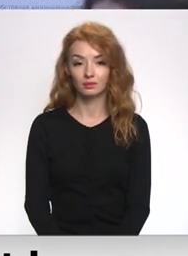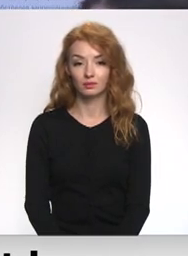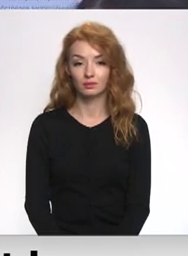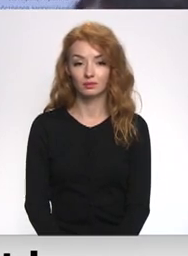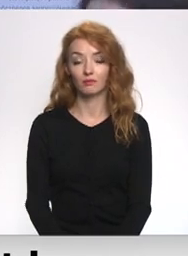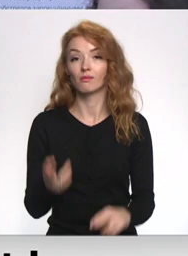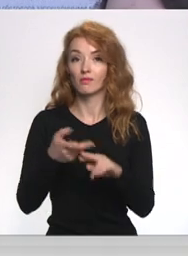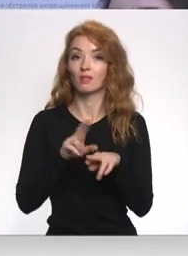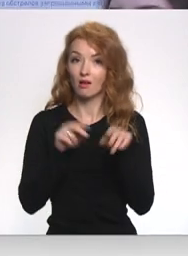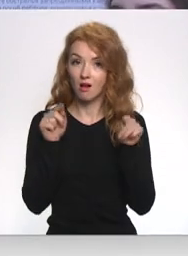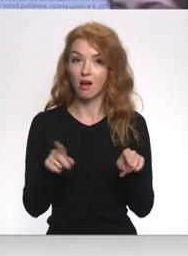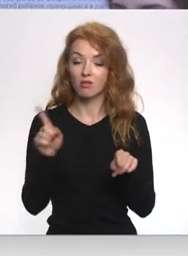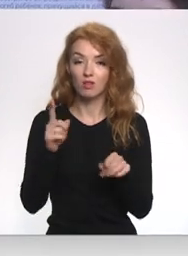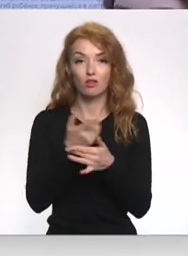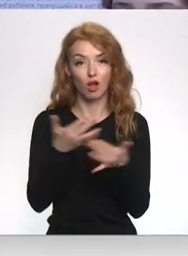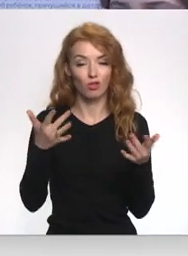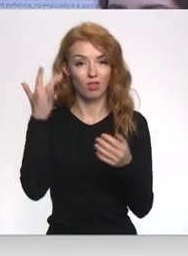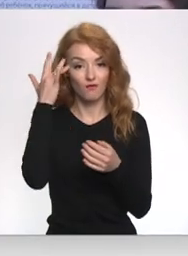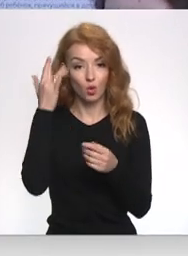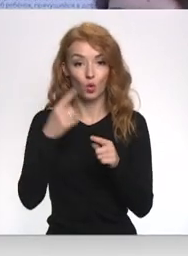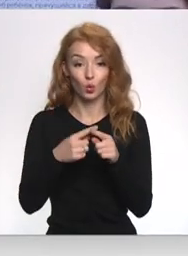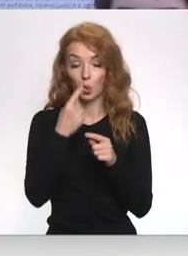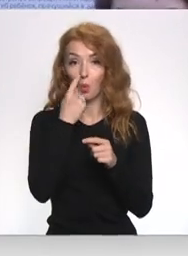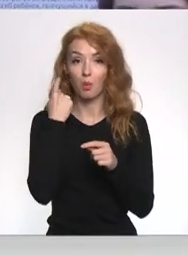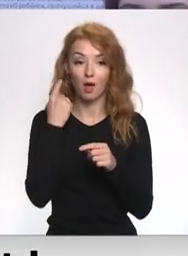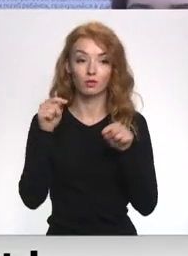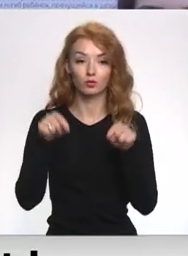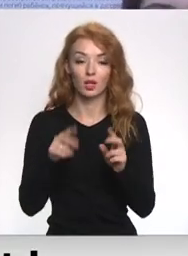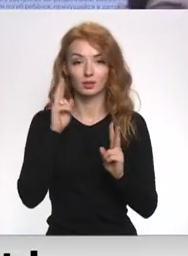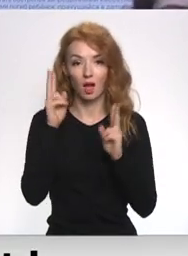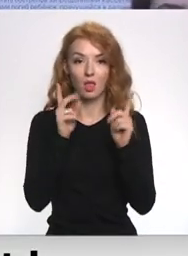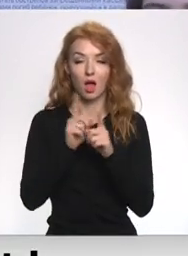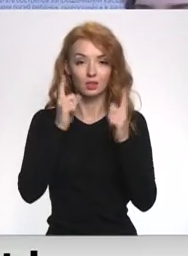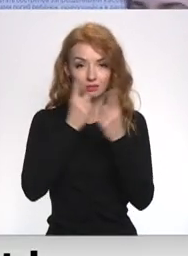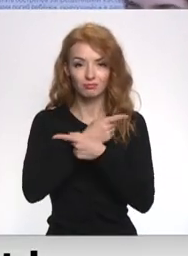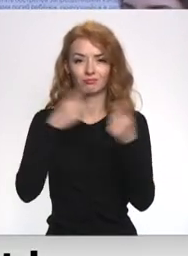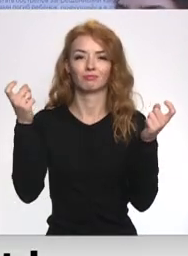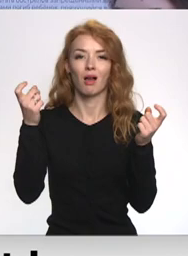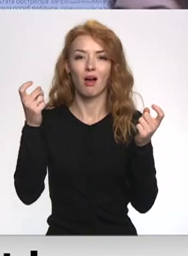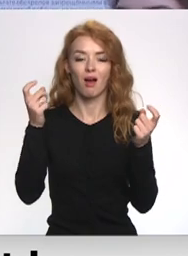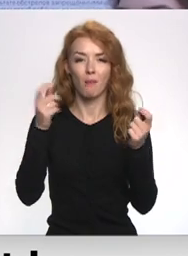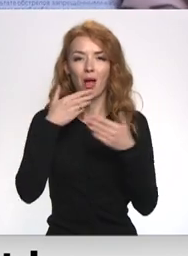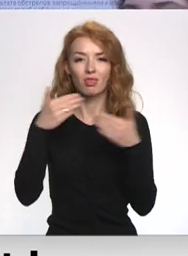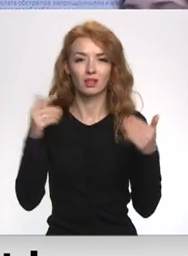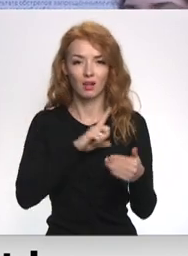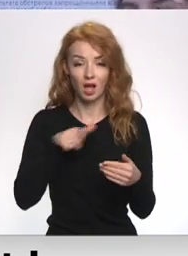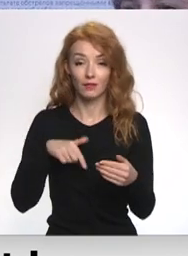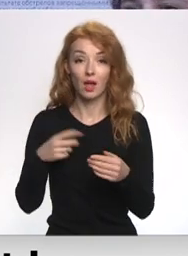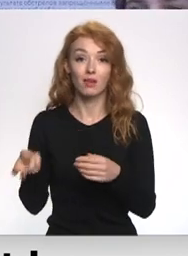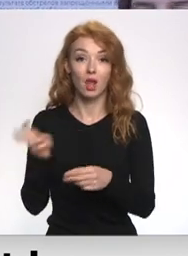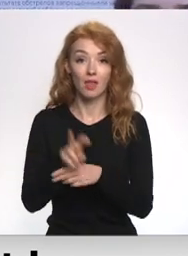Jā, tādi, lūk, ir viedokļi un burtiski, nu pat arī šeit skanēja saukļi paldies Latvijai un pie piketētājiem ir ieradies